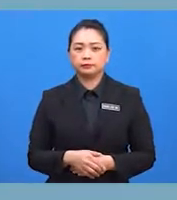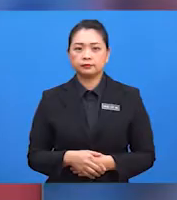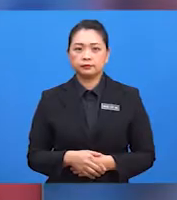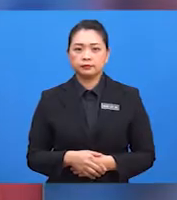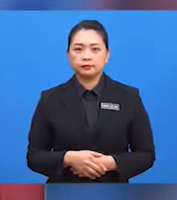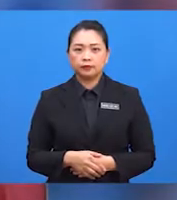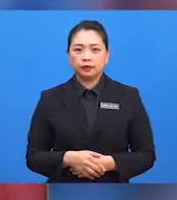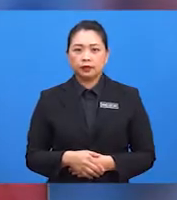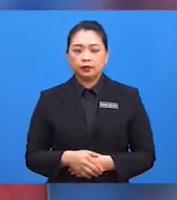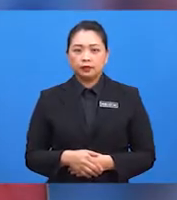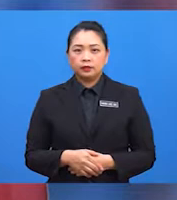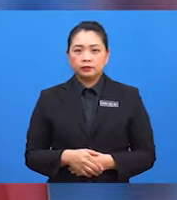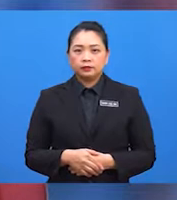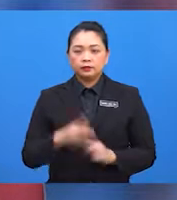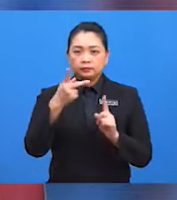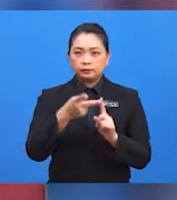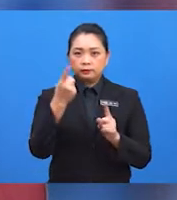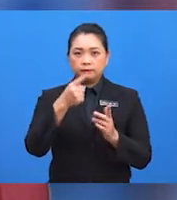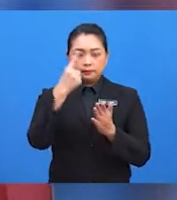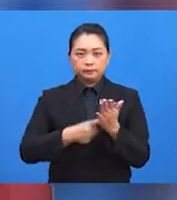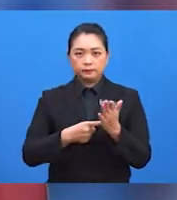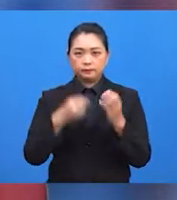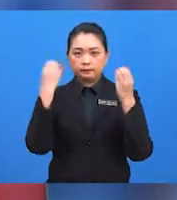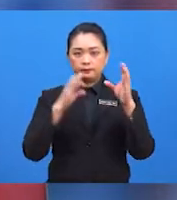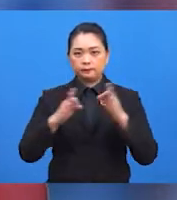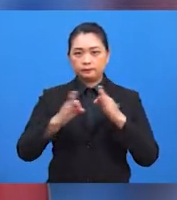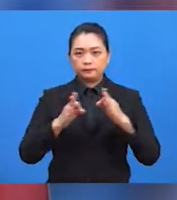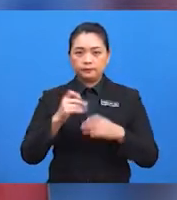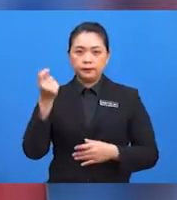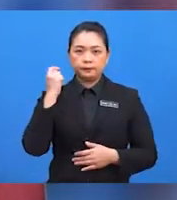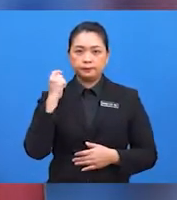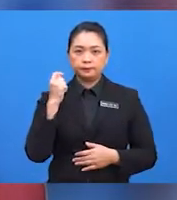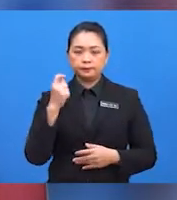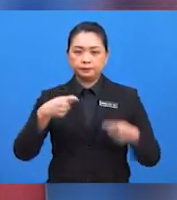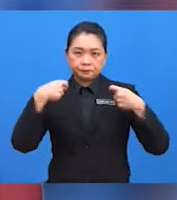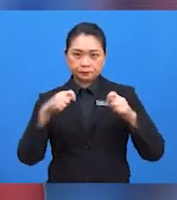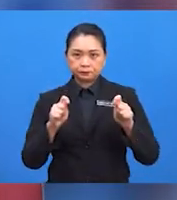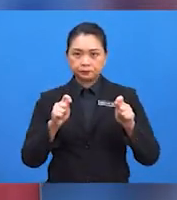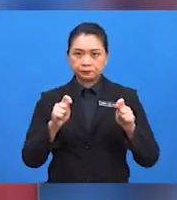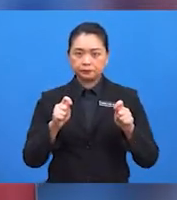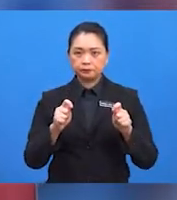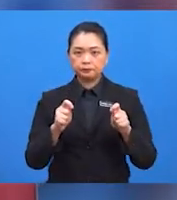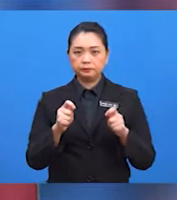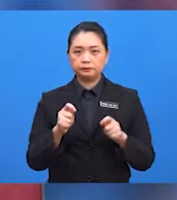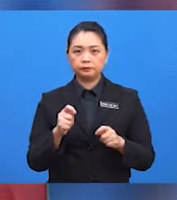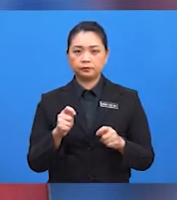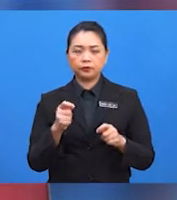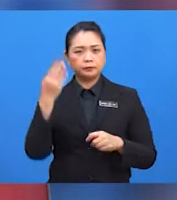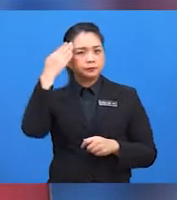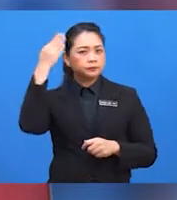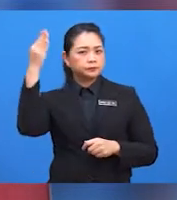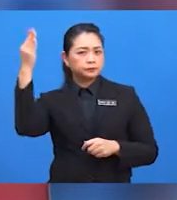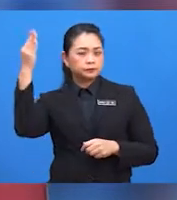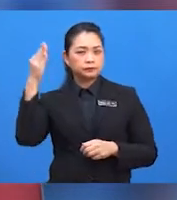Okay. Daripada apa yang saya terangkan tadi, cuba penonton bayangkan situasi ini.